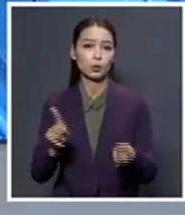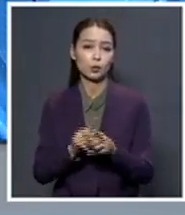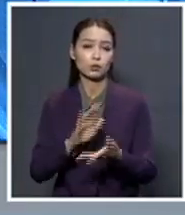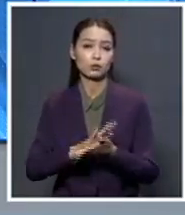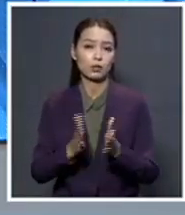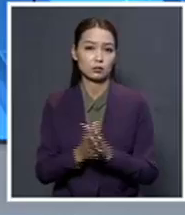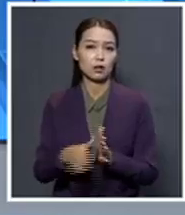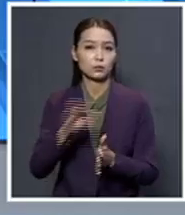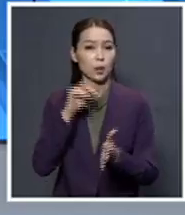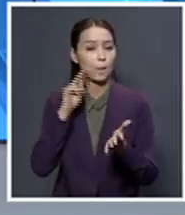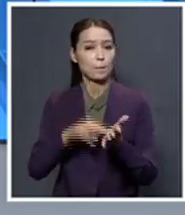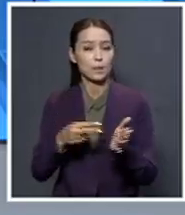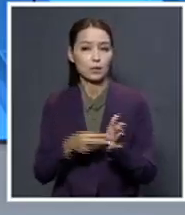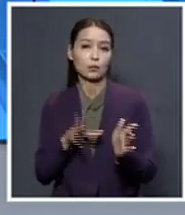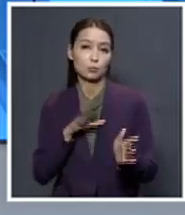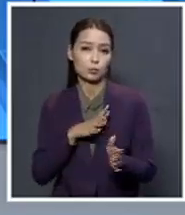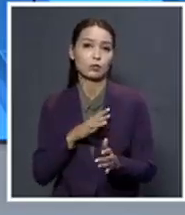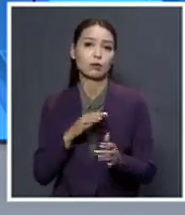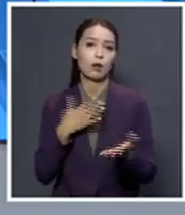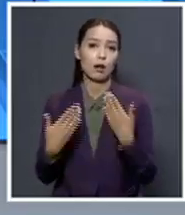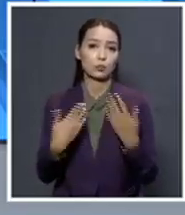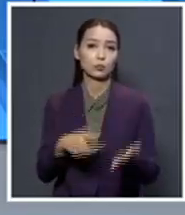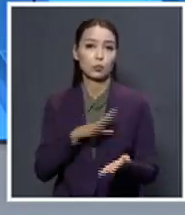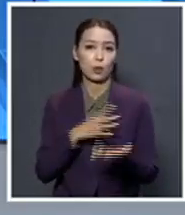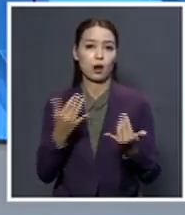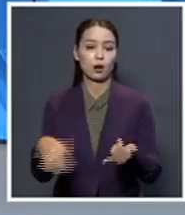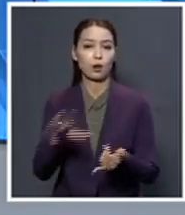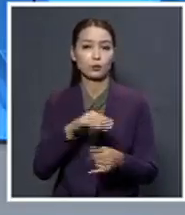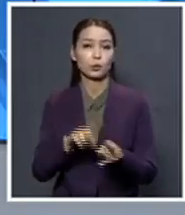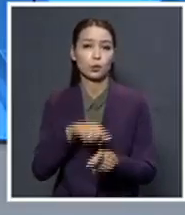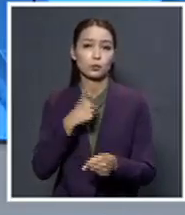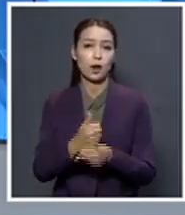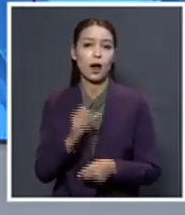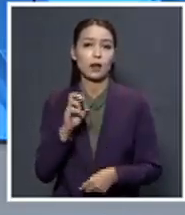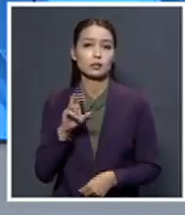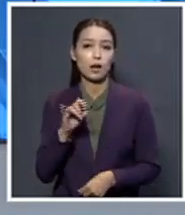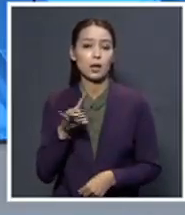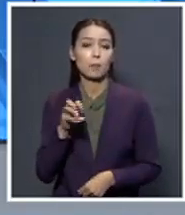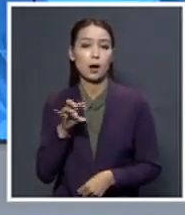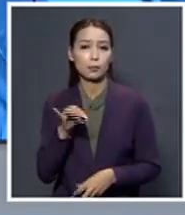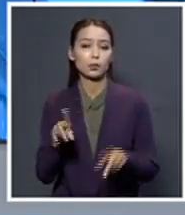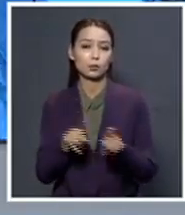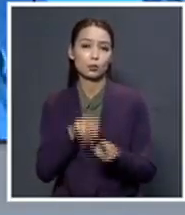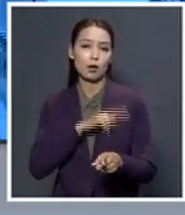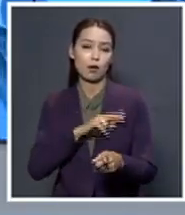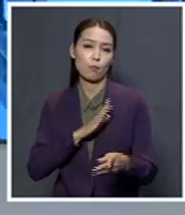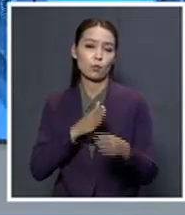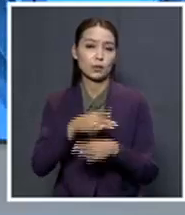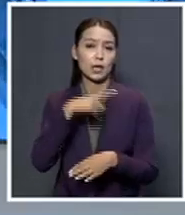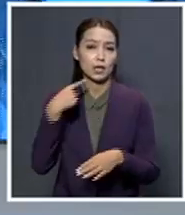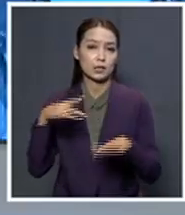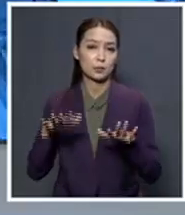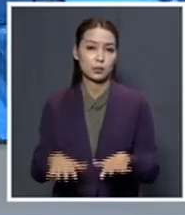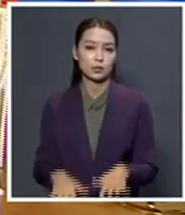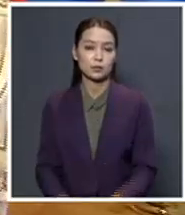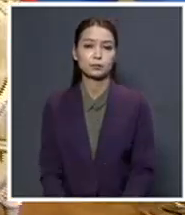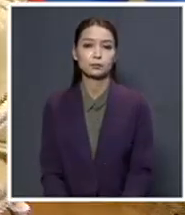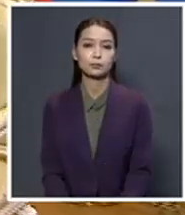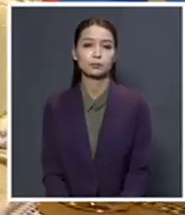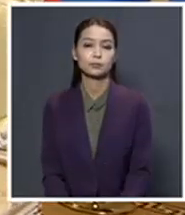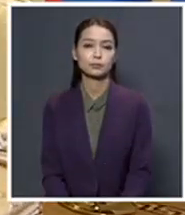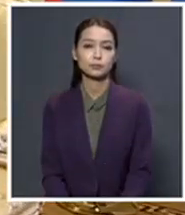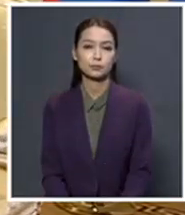іске асырудың жолдарын да қарады. Айта кетейік, үкімет басшысы Асқар Мамин қазір жұмыс сапарымен Ресей.